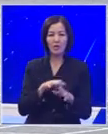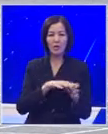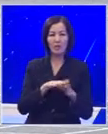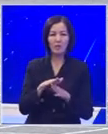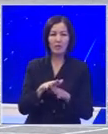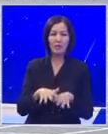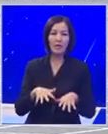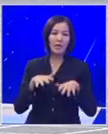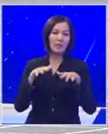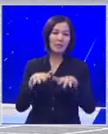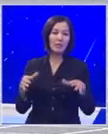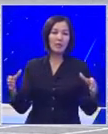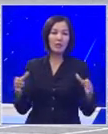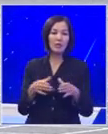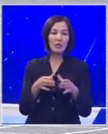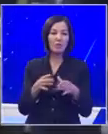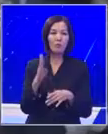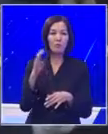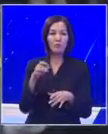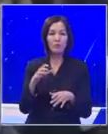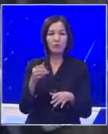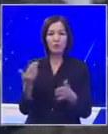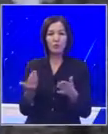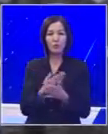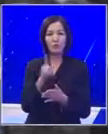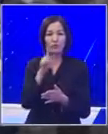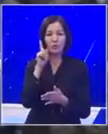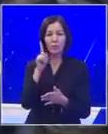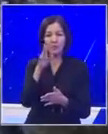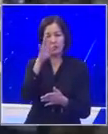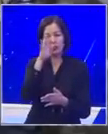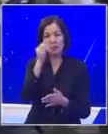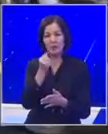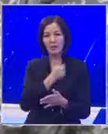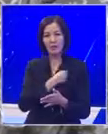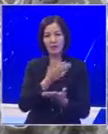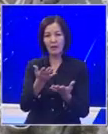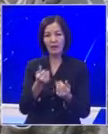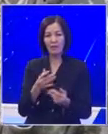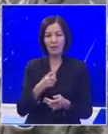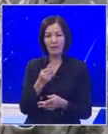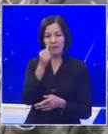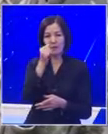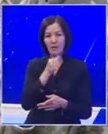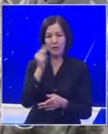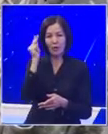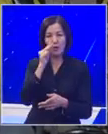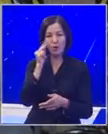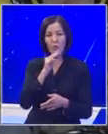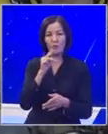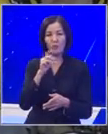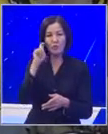Desanttık şabuuldaushı askerleri 400 sarbazbin toluqtı. Askeri kızmet nötevge kelgendir aldımen bir ay boyu askeri jargını